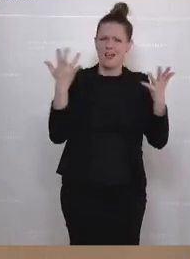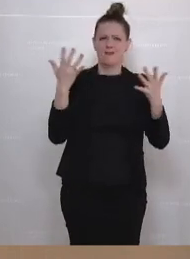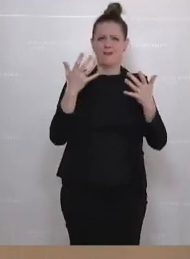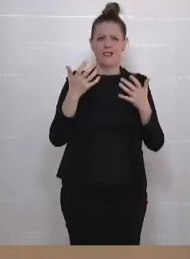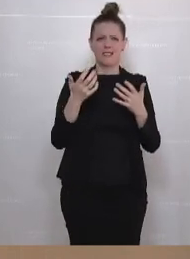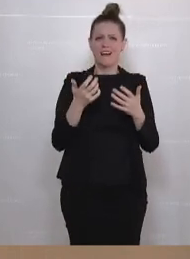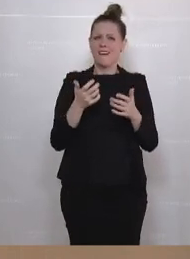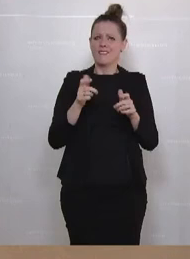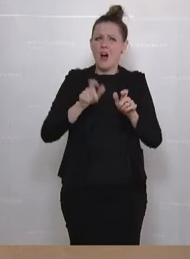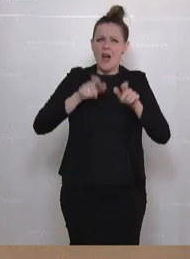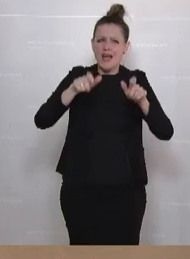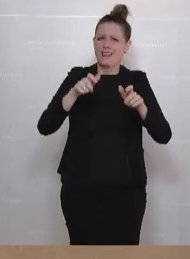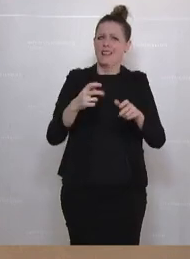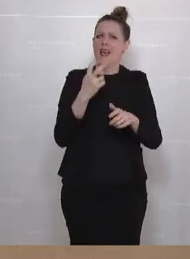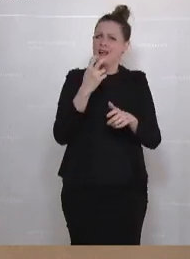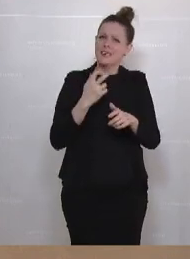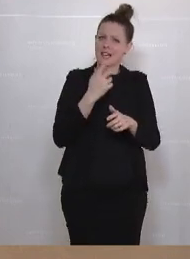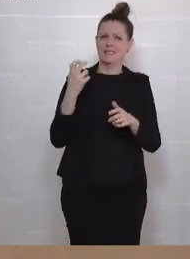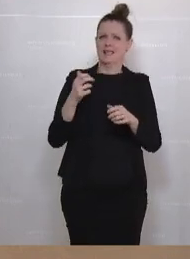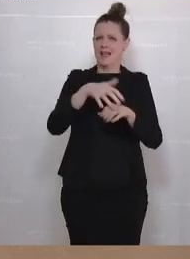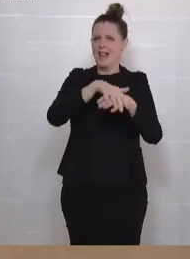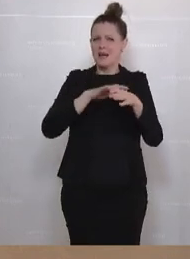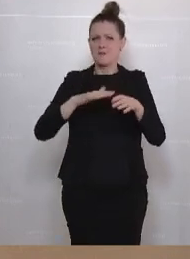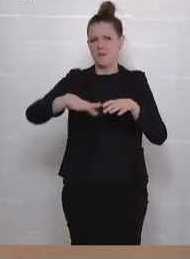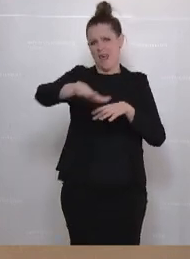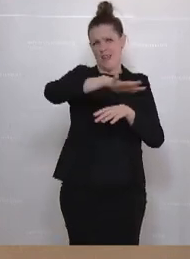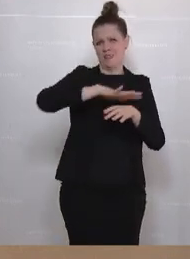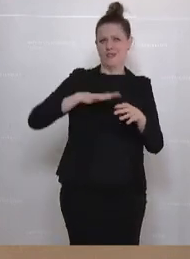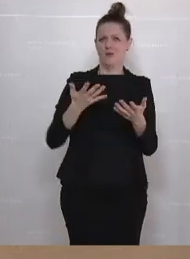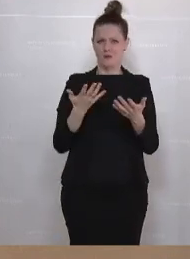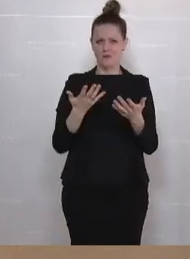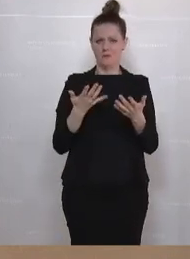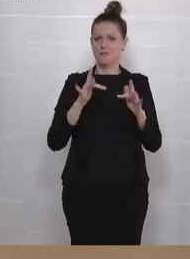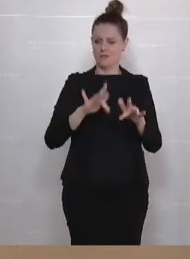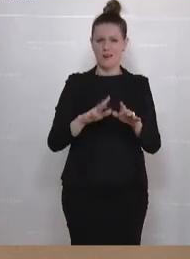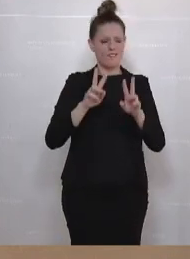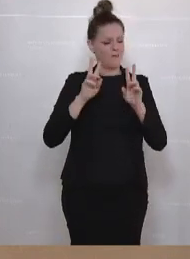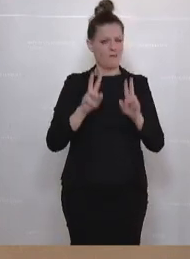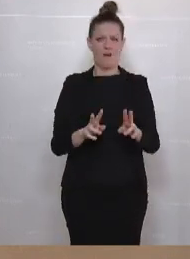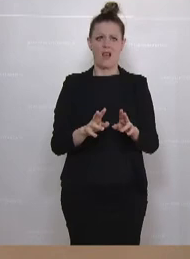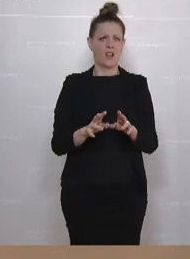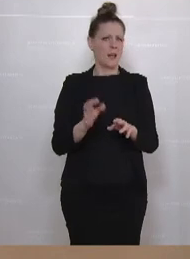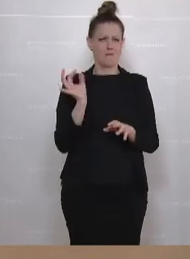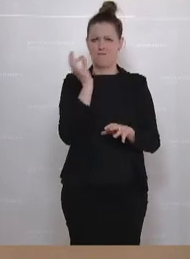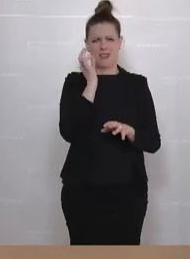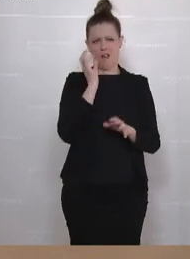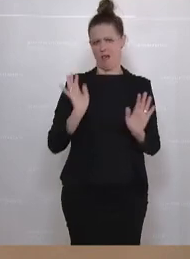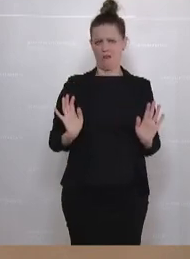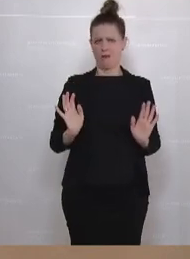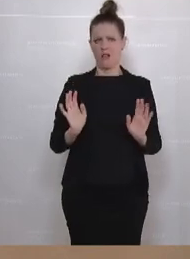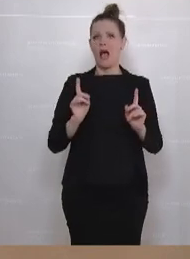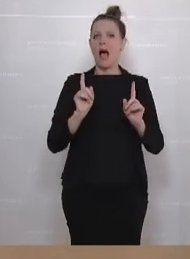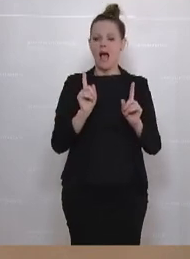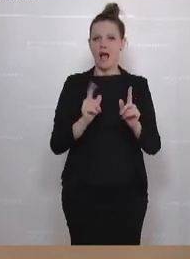ältesten christlichen Gemeinden waren in und um Aleppo angesiedelt. Also das ist an Bitternis kaum mehr zu überbieten. Wir haben aber immer noch